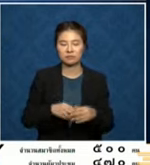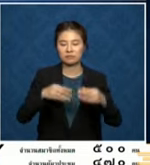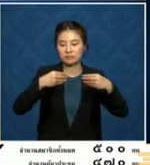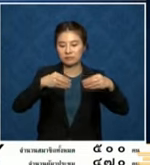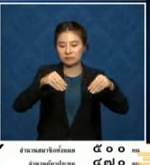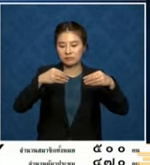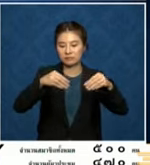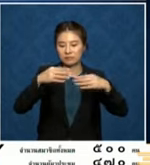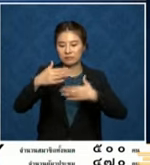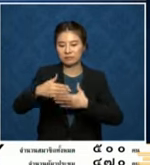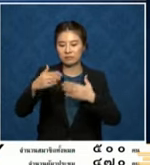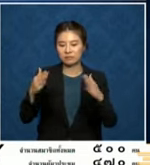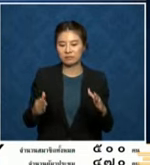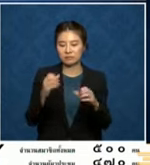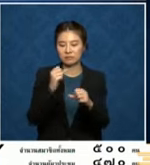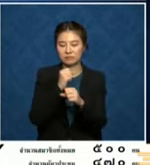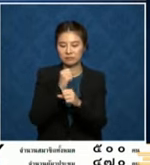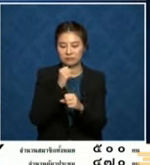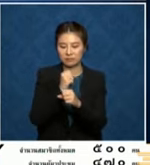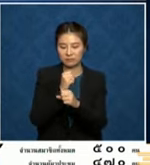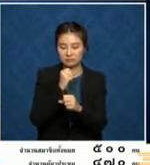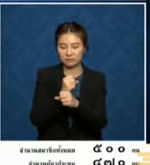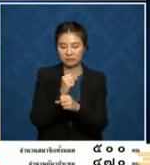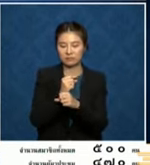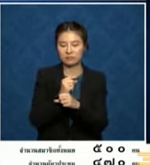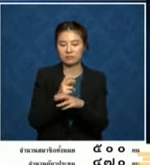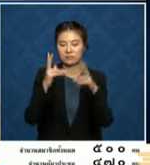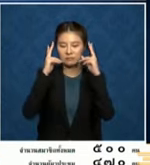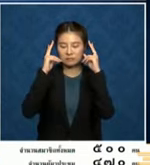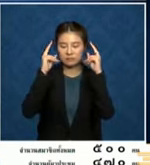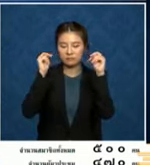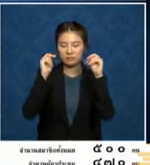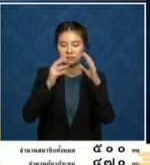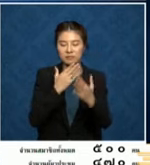างห้องทำงานชั้น2ตึกไทยคู่ฟ้า